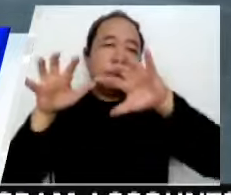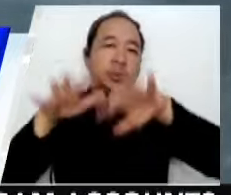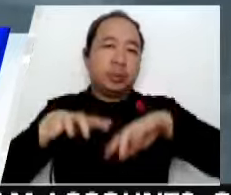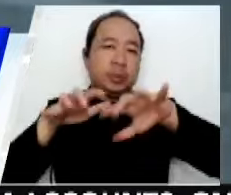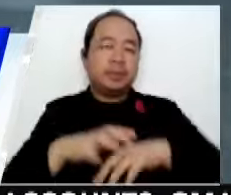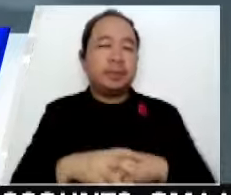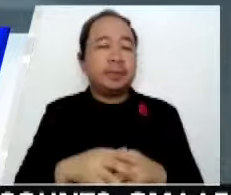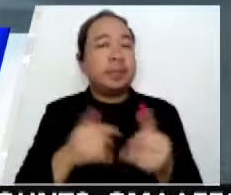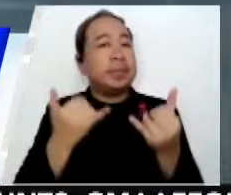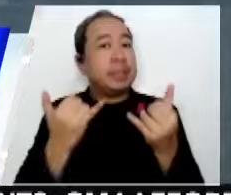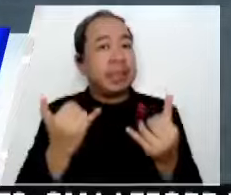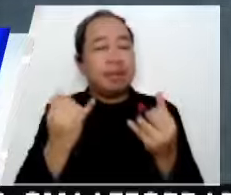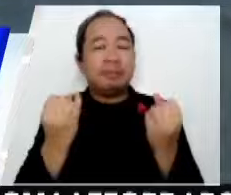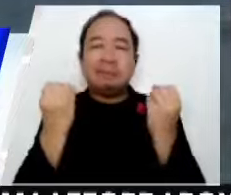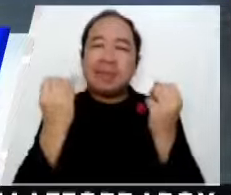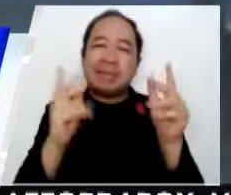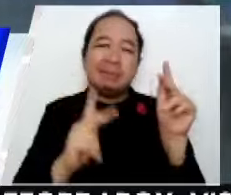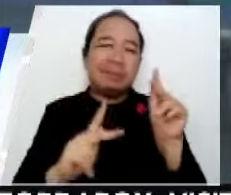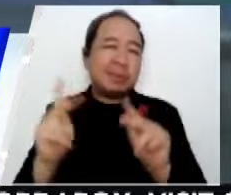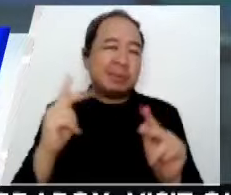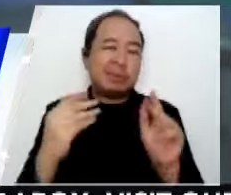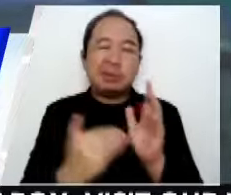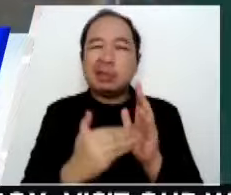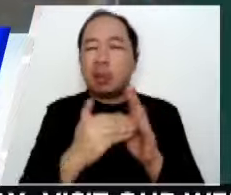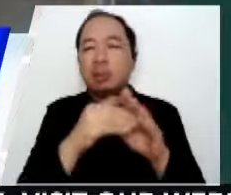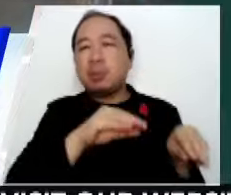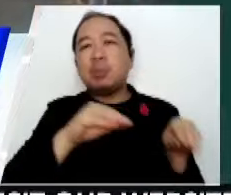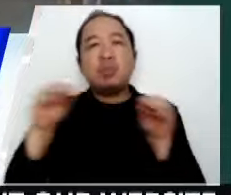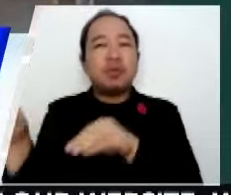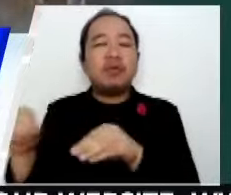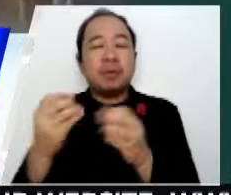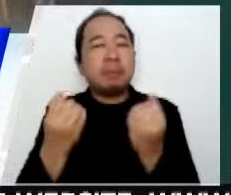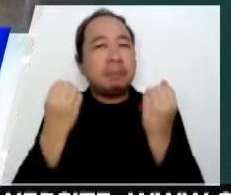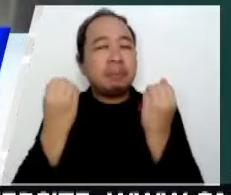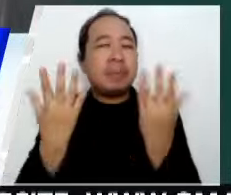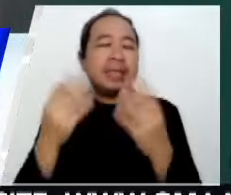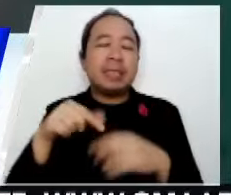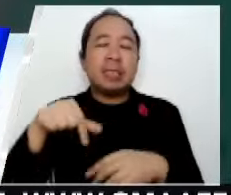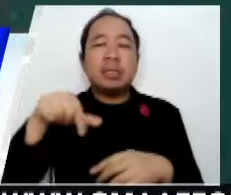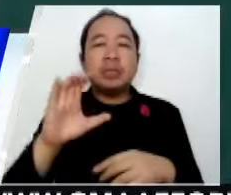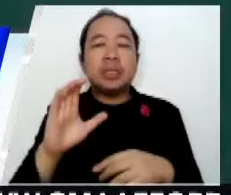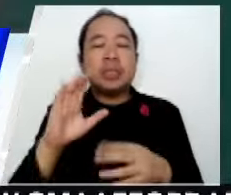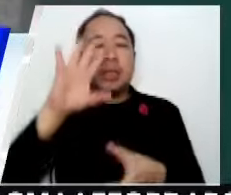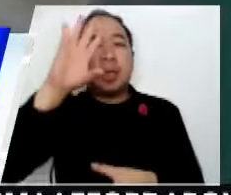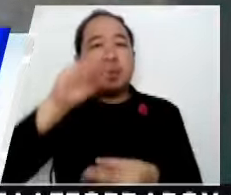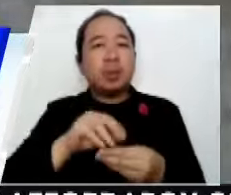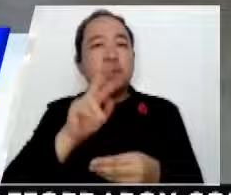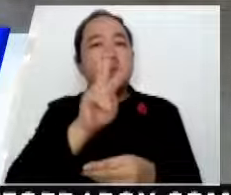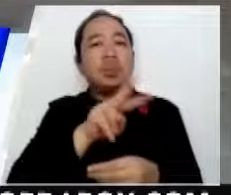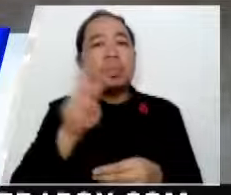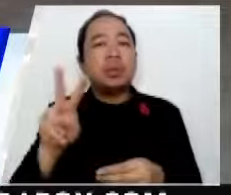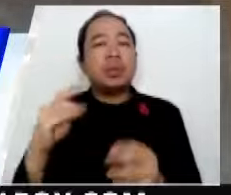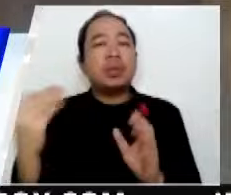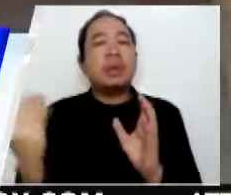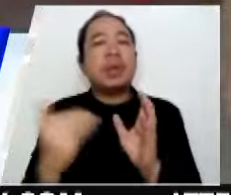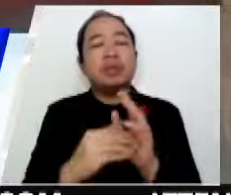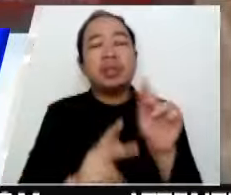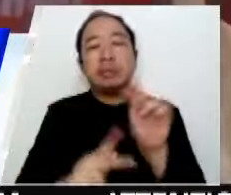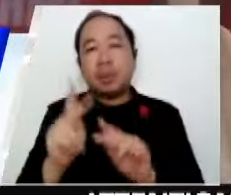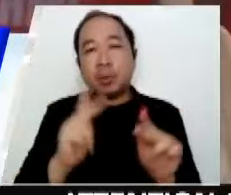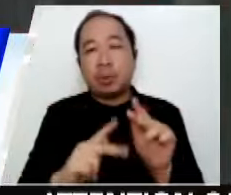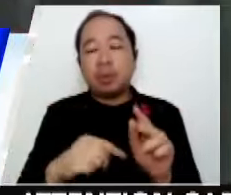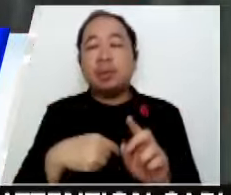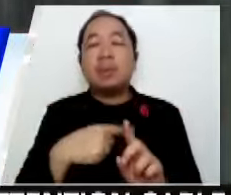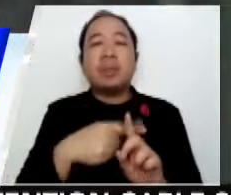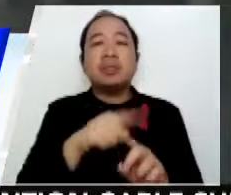mga inilikas, pinakamarami sa Quezon City na umabot na sa 22,000 ang mga evacuee at 142 naman po ang mga